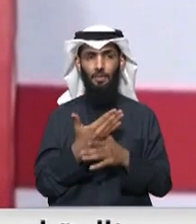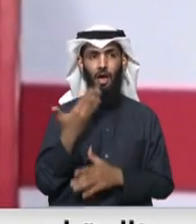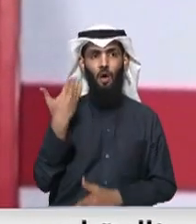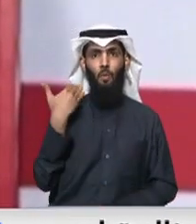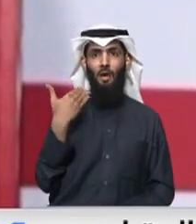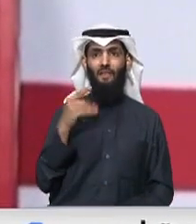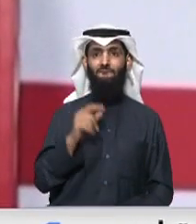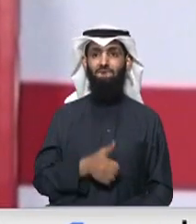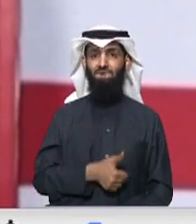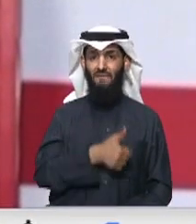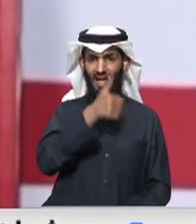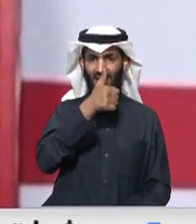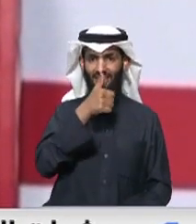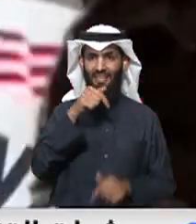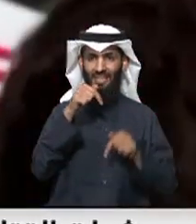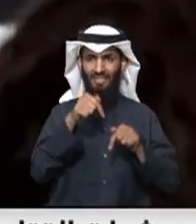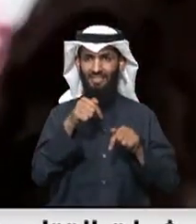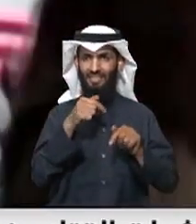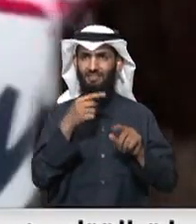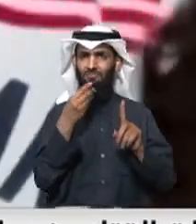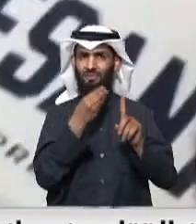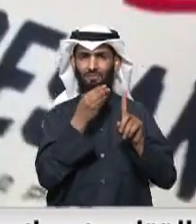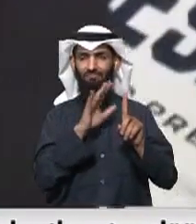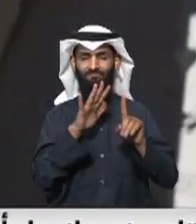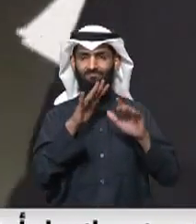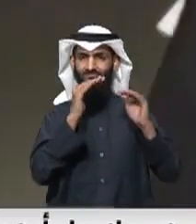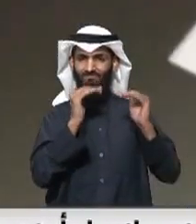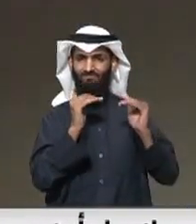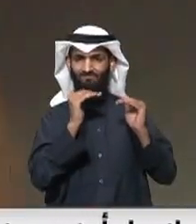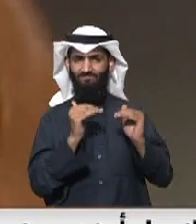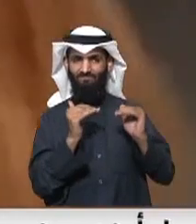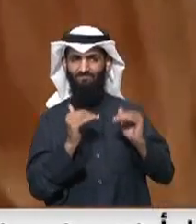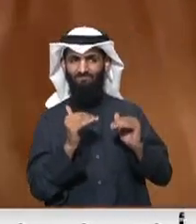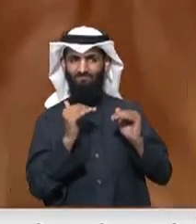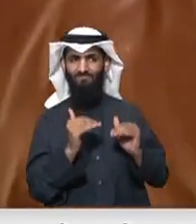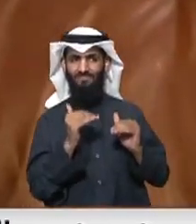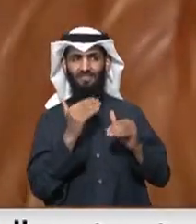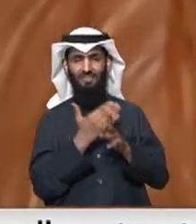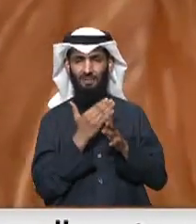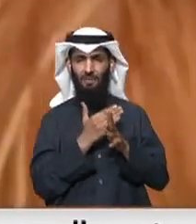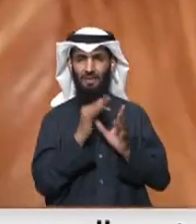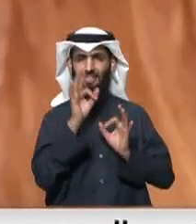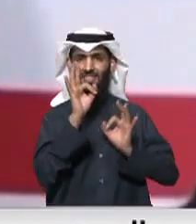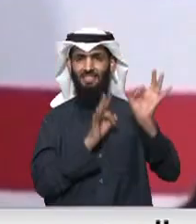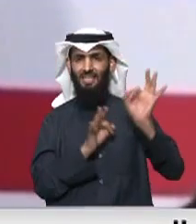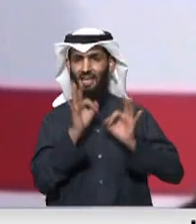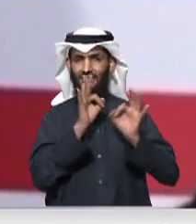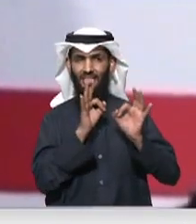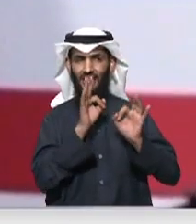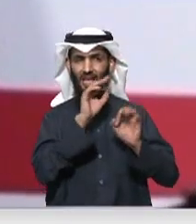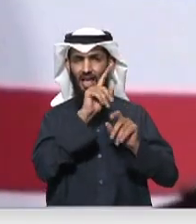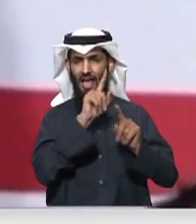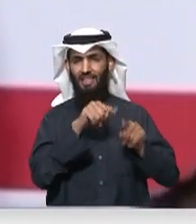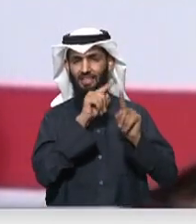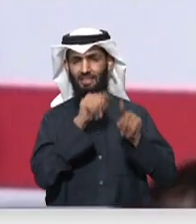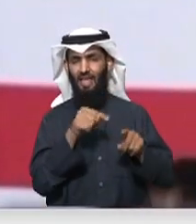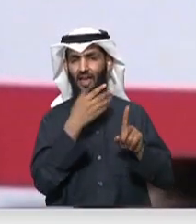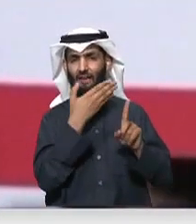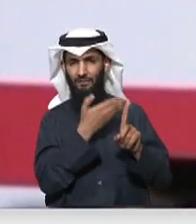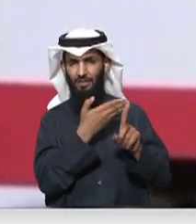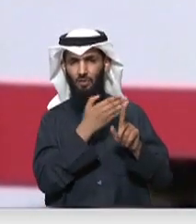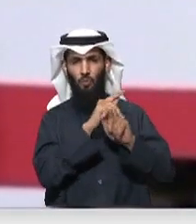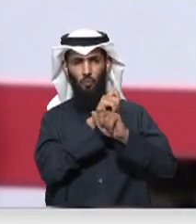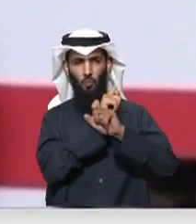شعبيه اخذ بالتراجع منذ عده اشهر بسبب الاستراتيجيه المعيبه لحملته وافتقاره